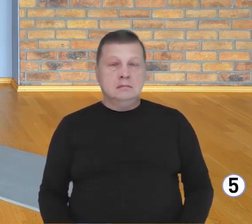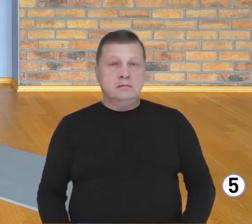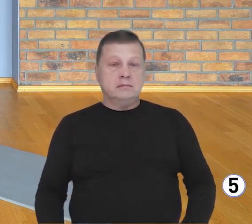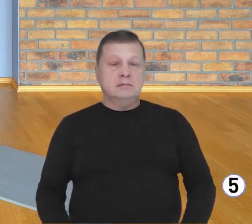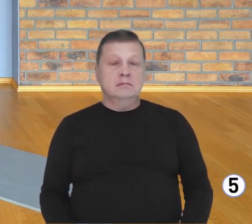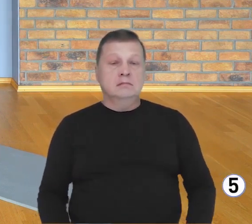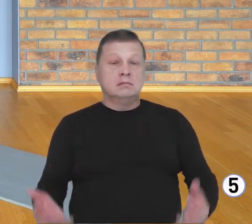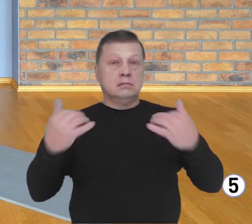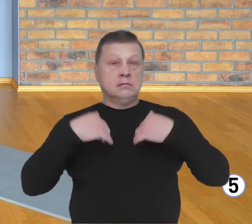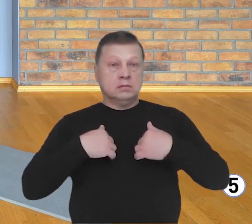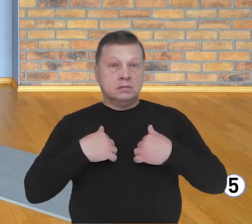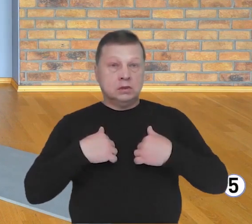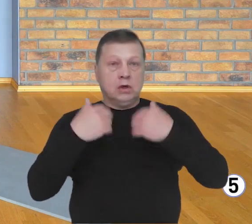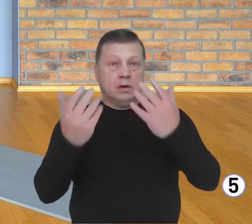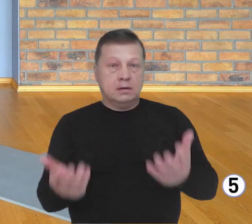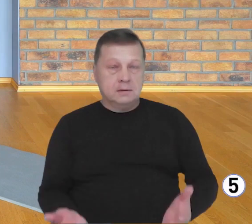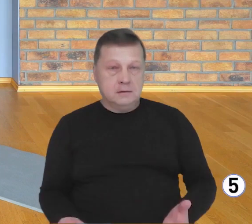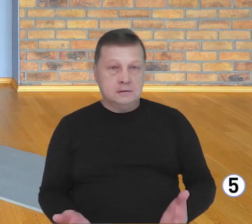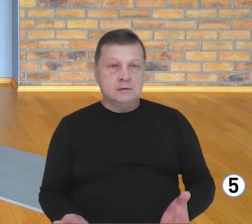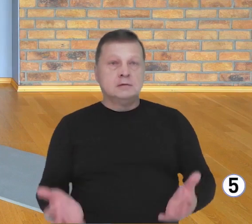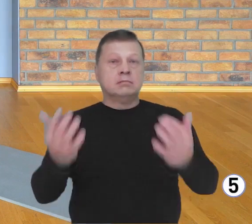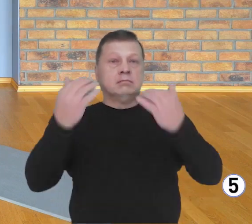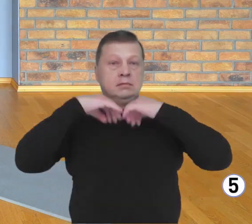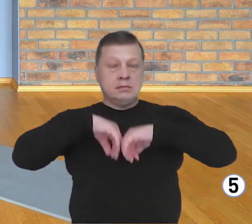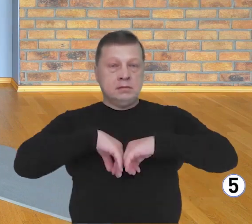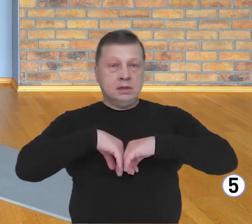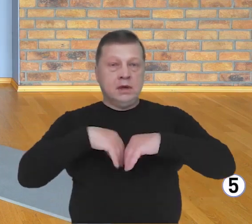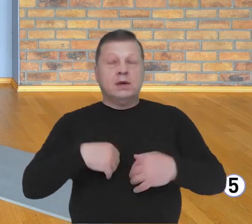Wdech i do góry wydech. Wdech i wydech.